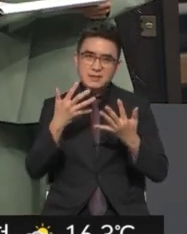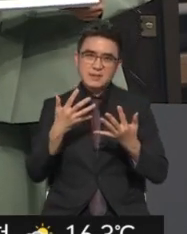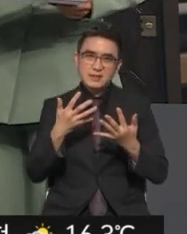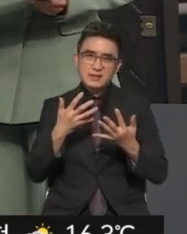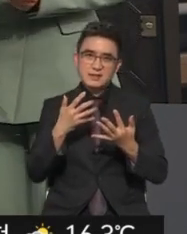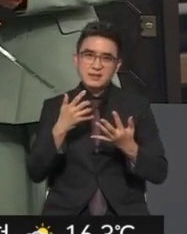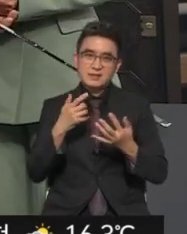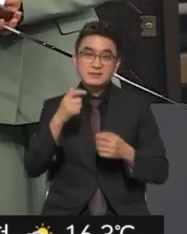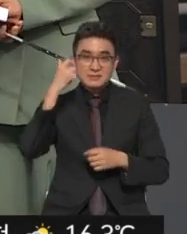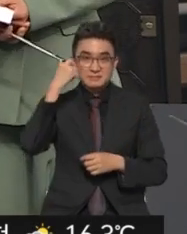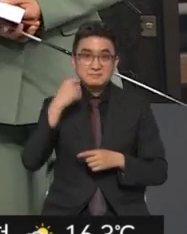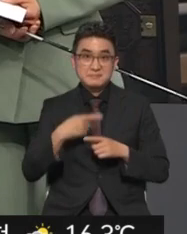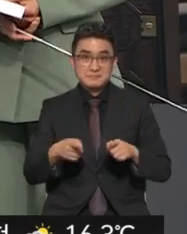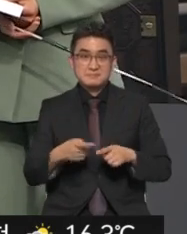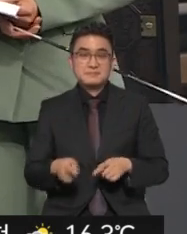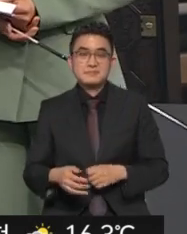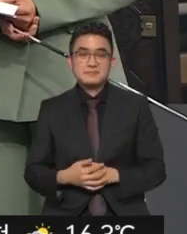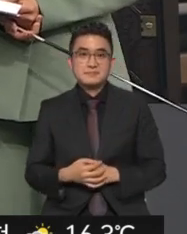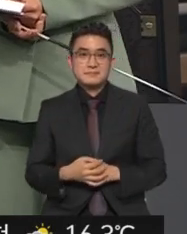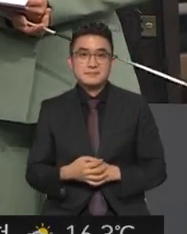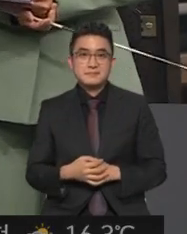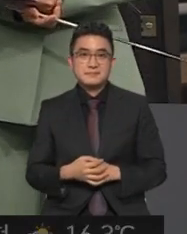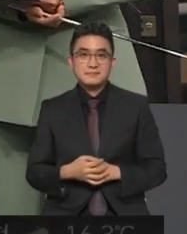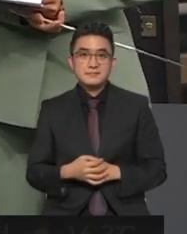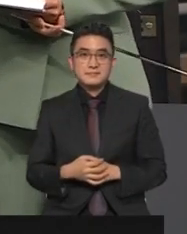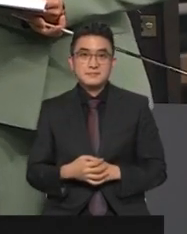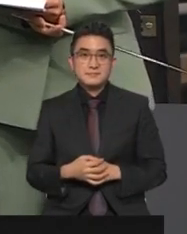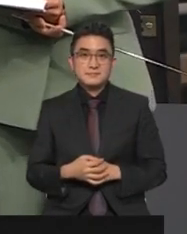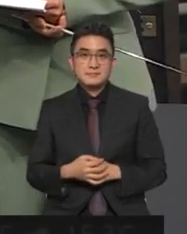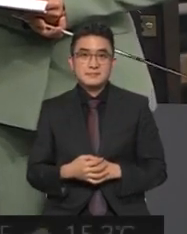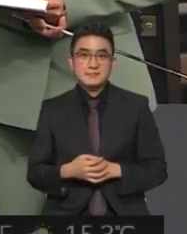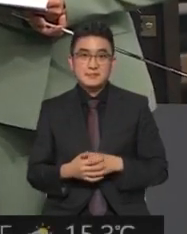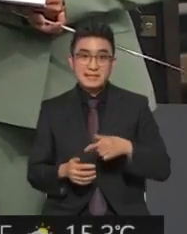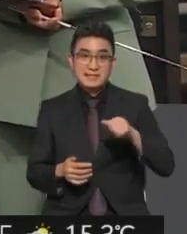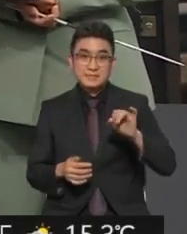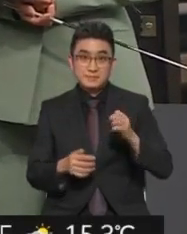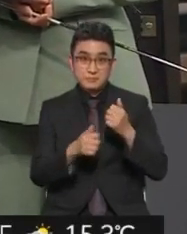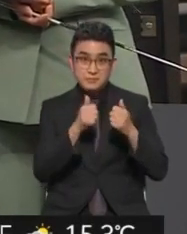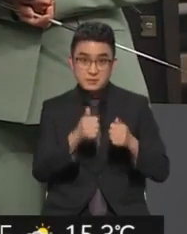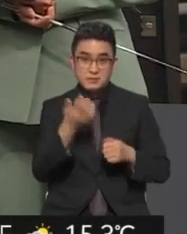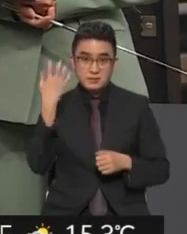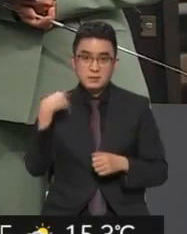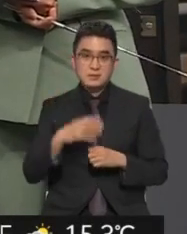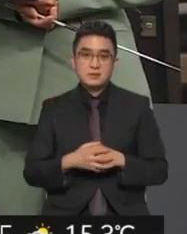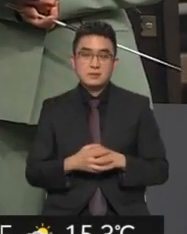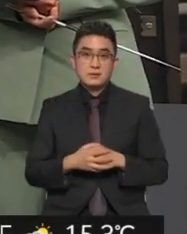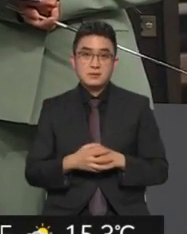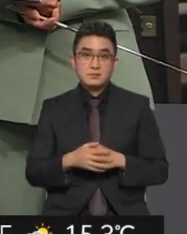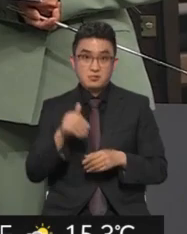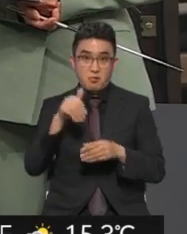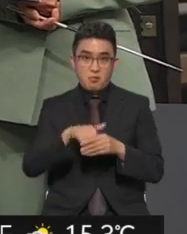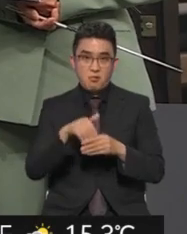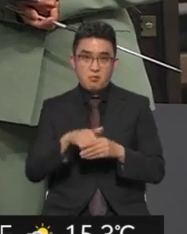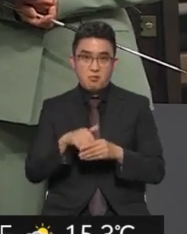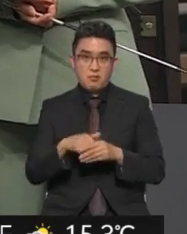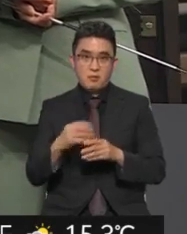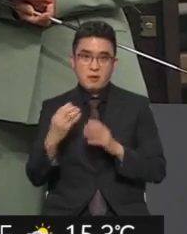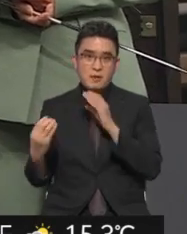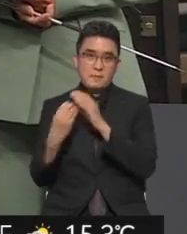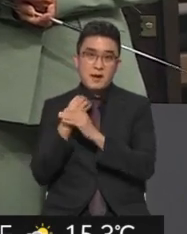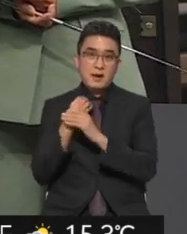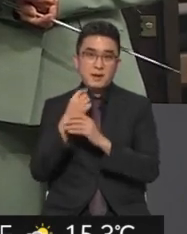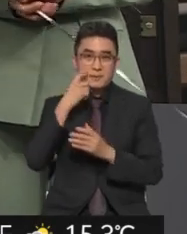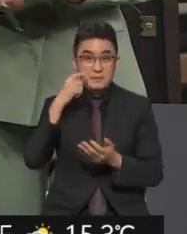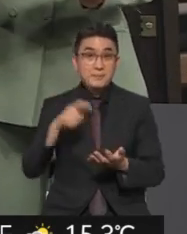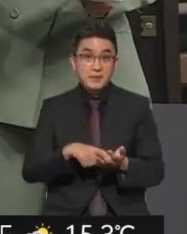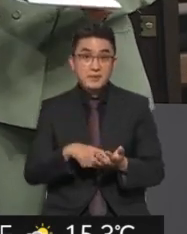정황으로 풀이가 됩니다 김 부원장은 앞서 2014년 6월 지방선거를 앞두고서도 뒷돈을 받은 정황